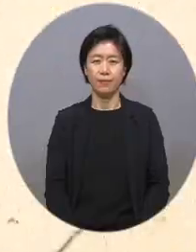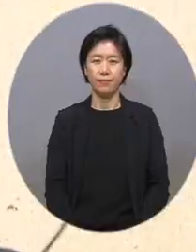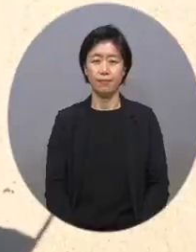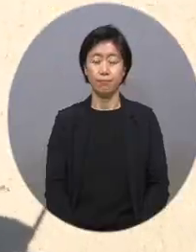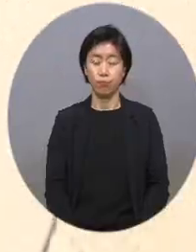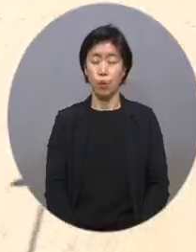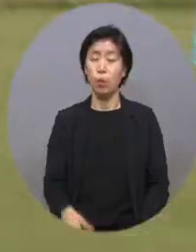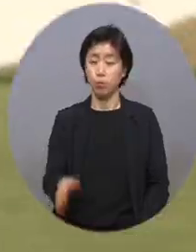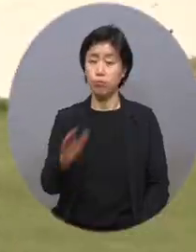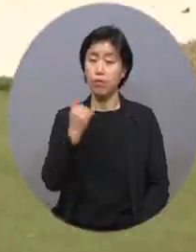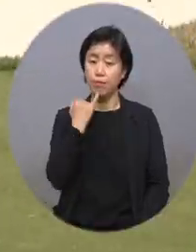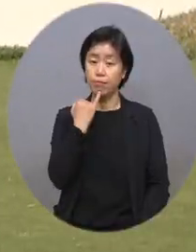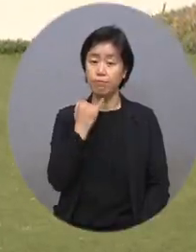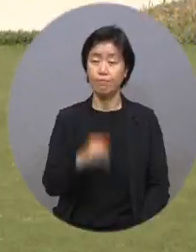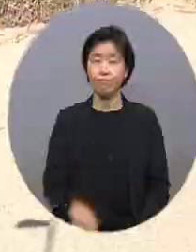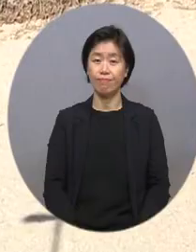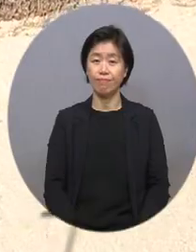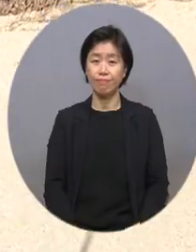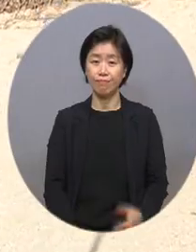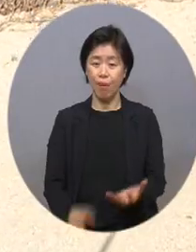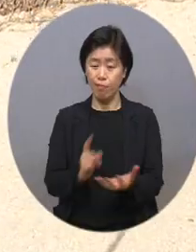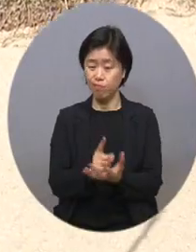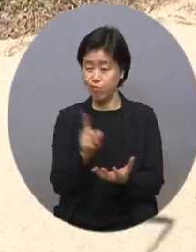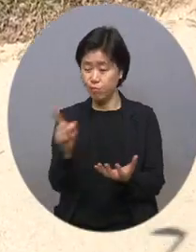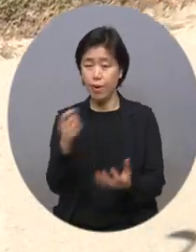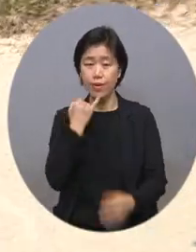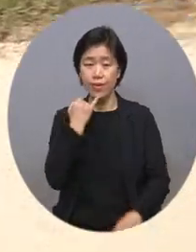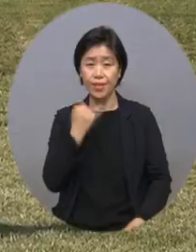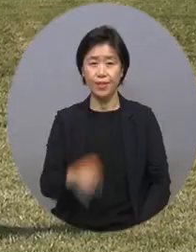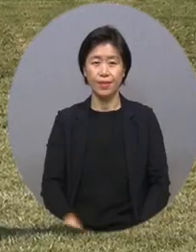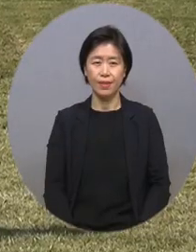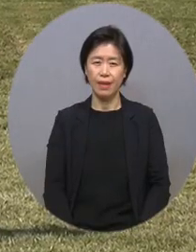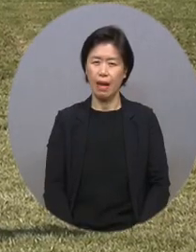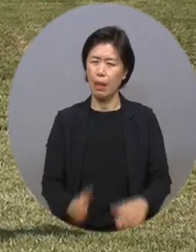나이스 아웃. 아, 그래서 나이스 아웃. 아, 오바됐네.